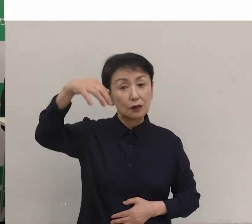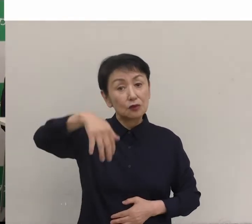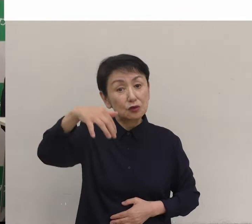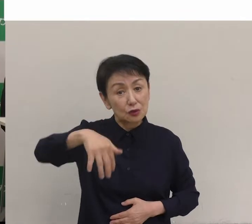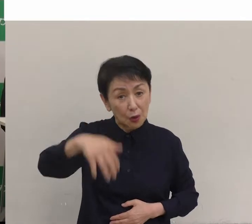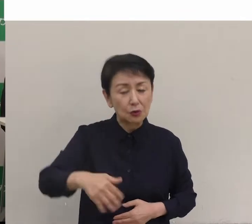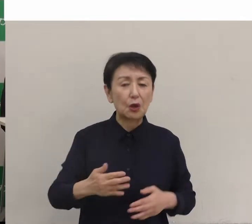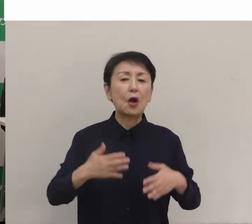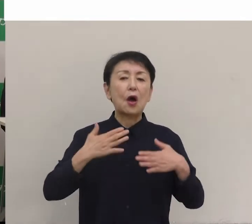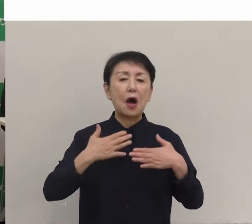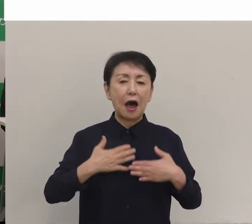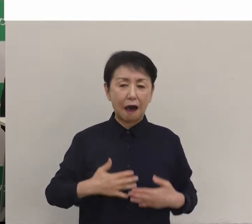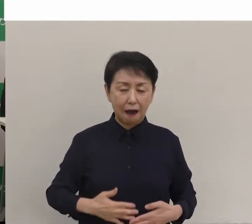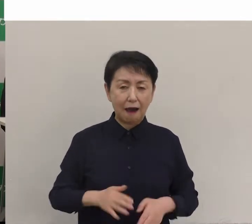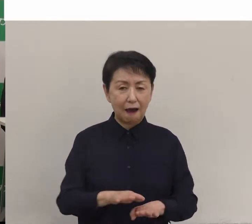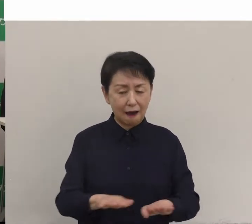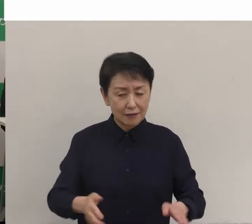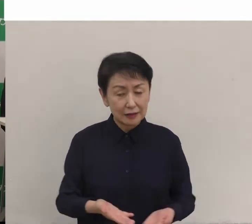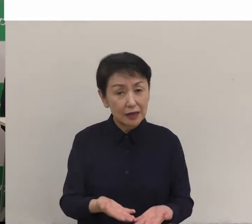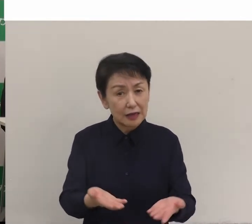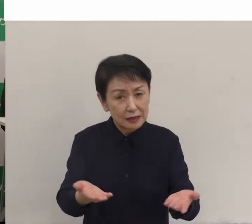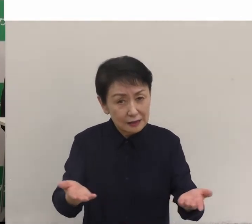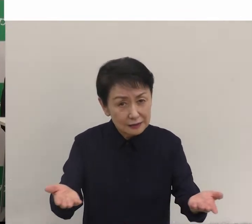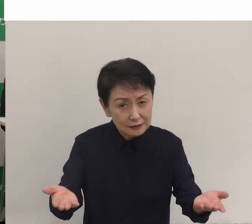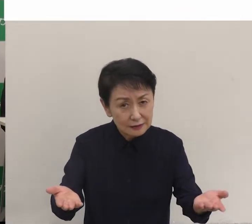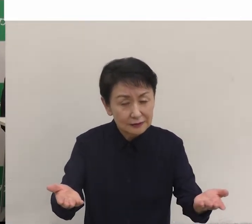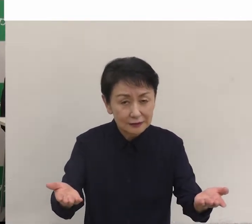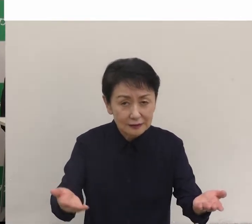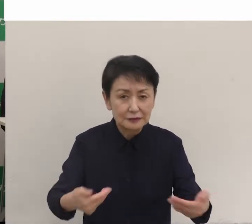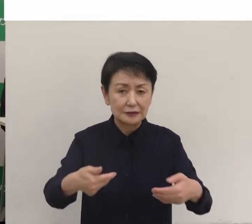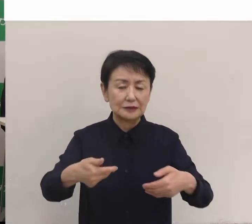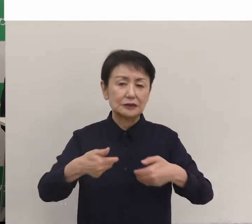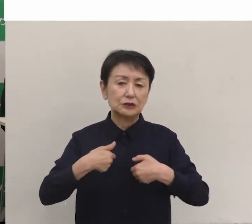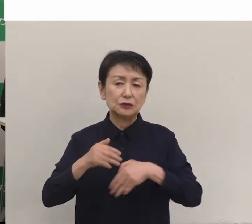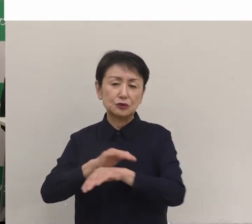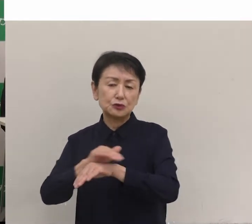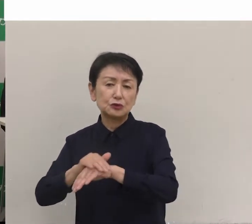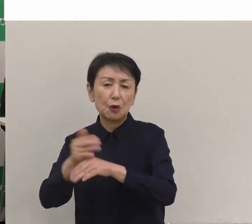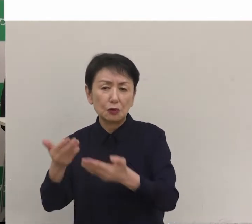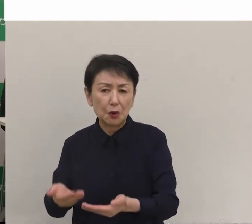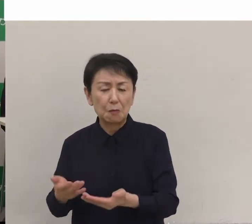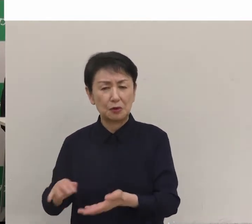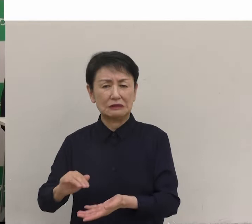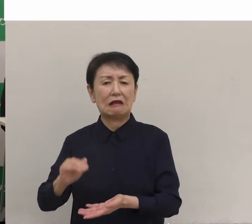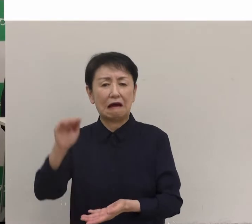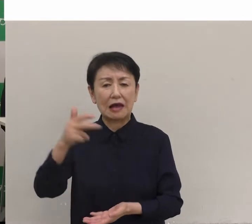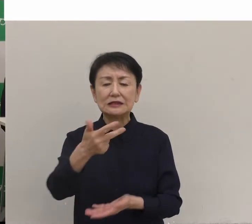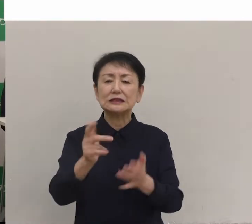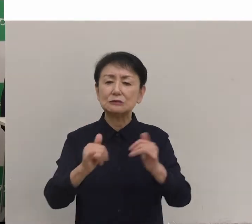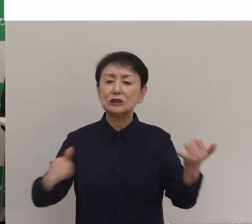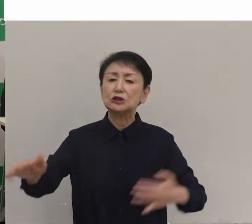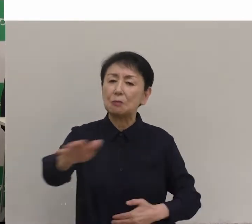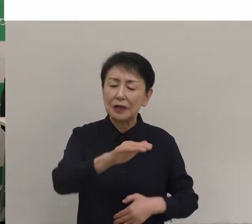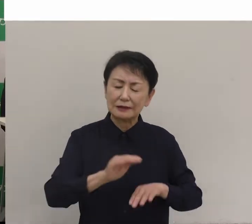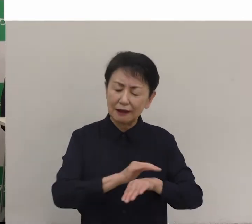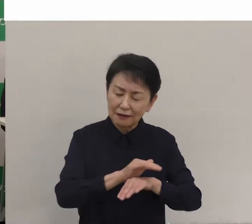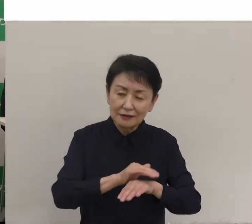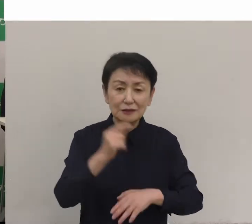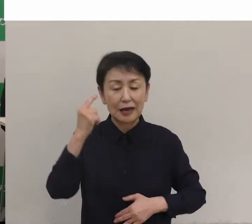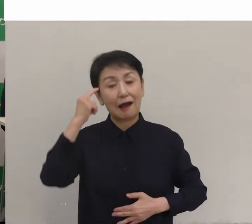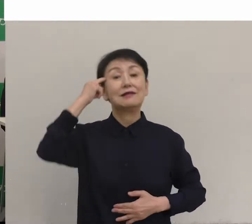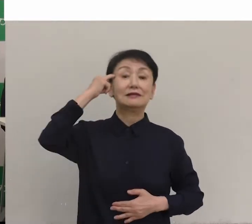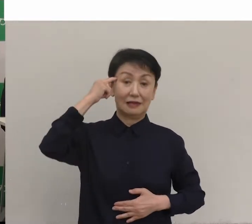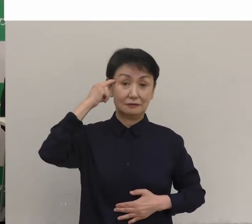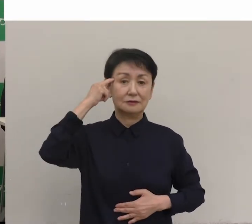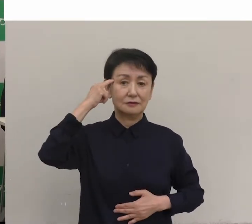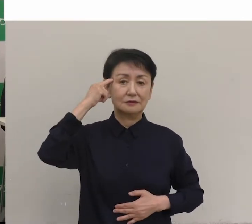供給については重要度についても高い結果であり、市民の皆様が非常に大切に感じているものであるということ